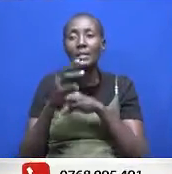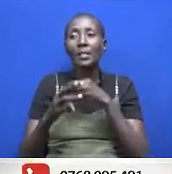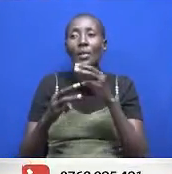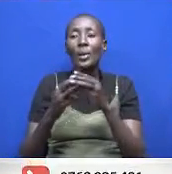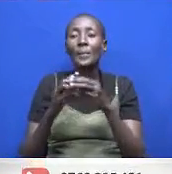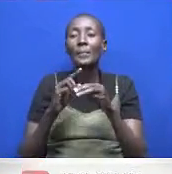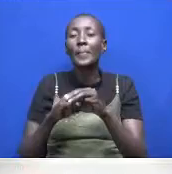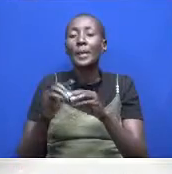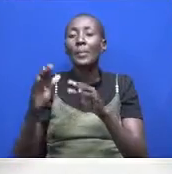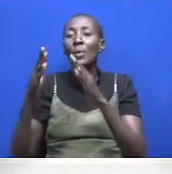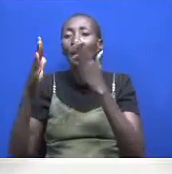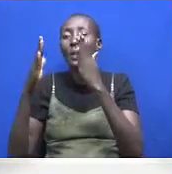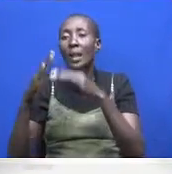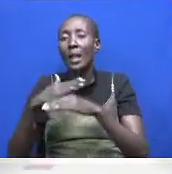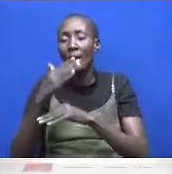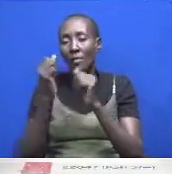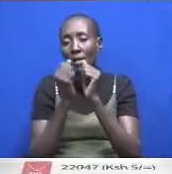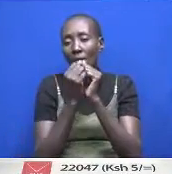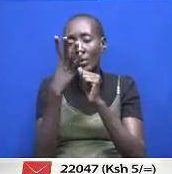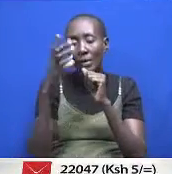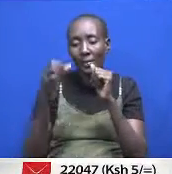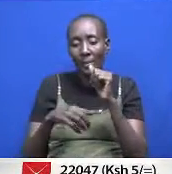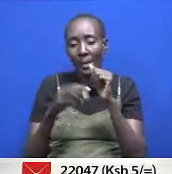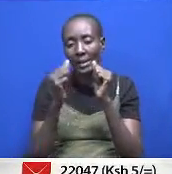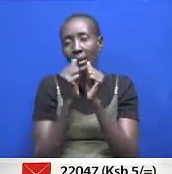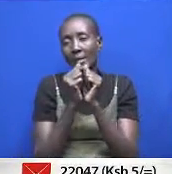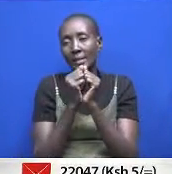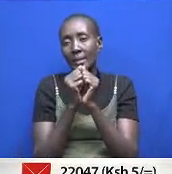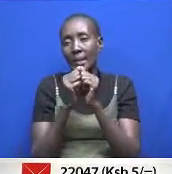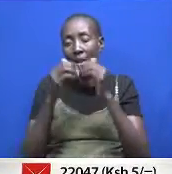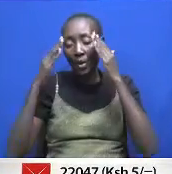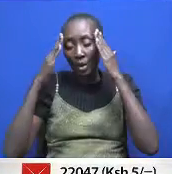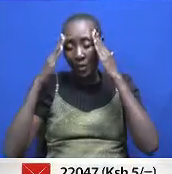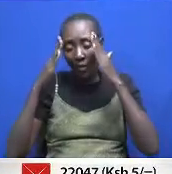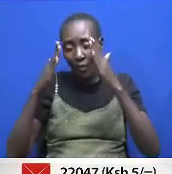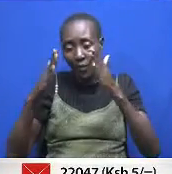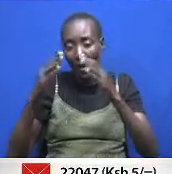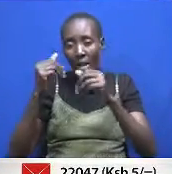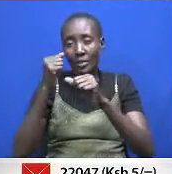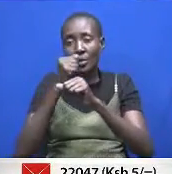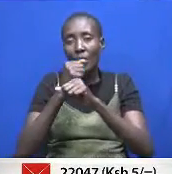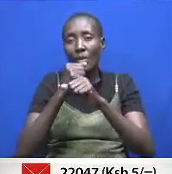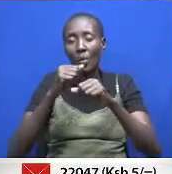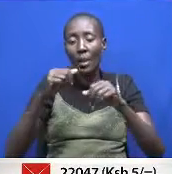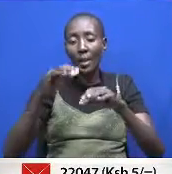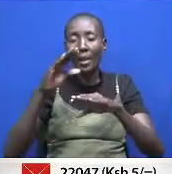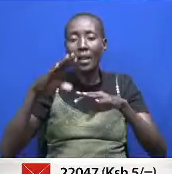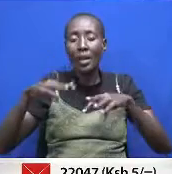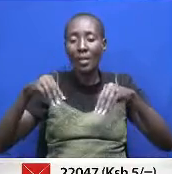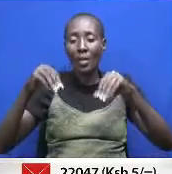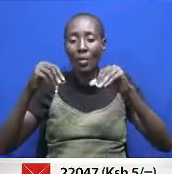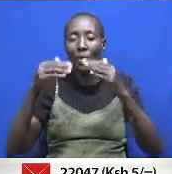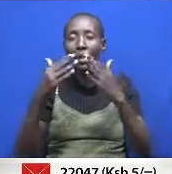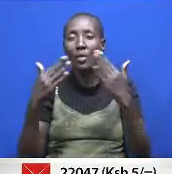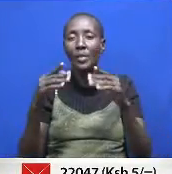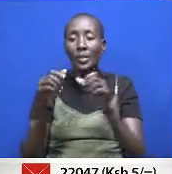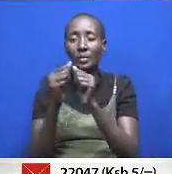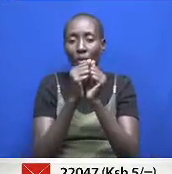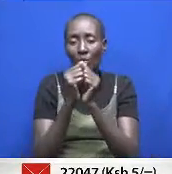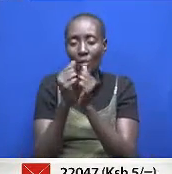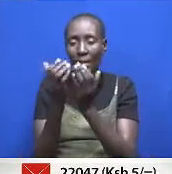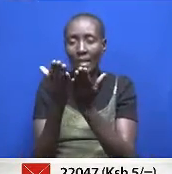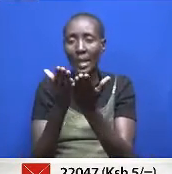ambayo huadhimishwa kila tarehe 14 Oktoba, huangazia utendakazi na ubora wa bidhaa pamoja na huduma za mashirika kwa